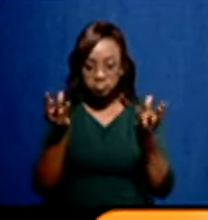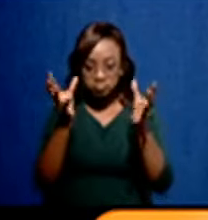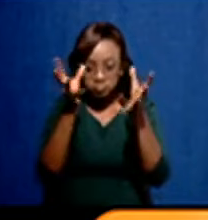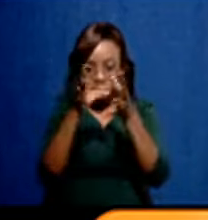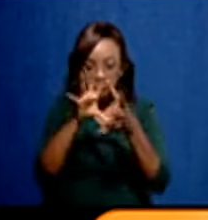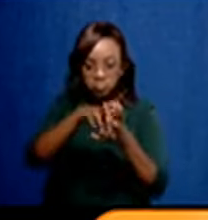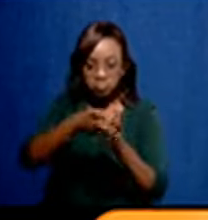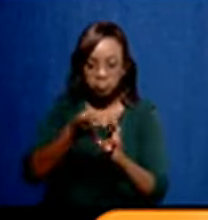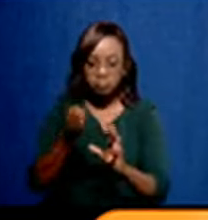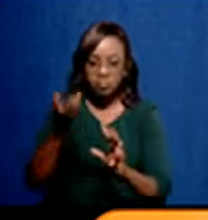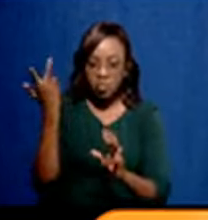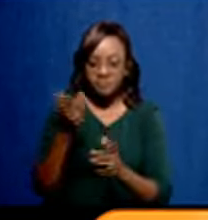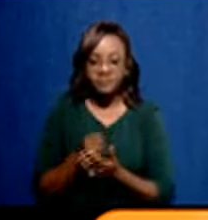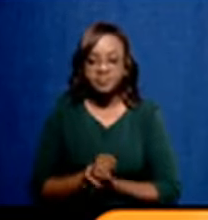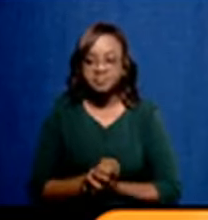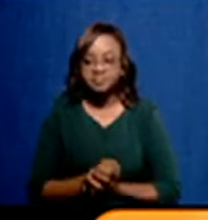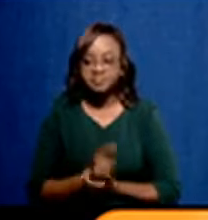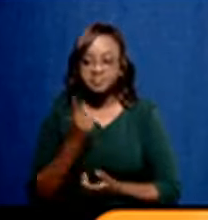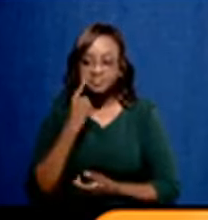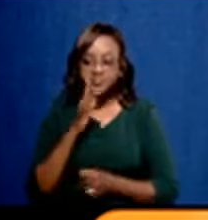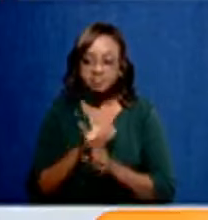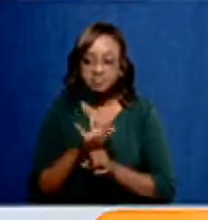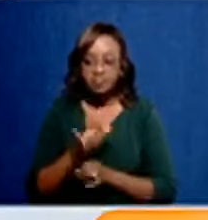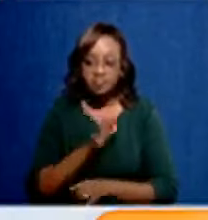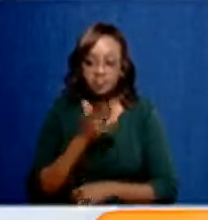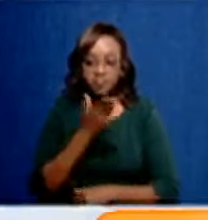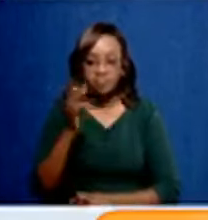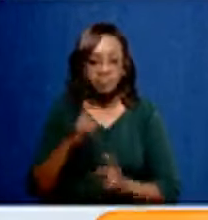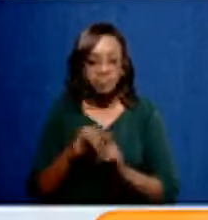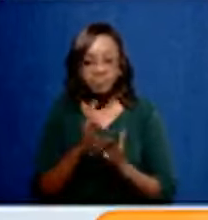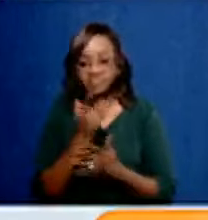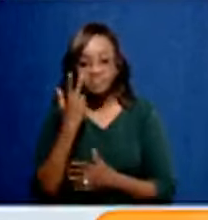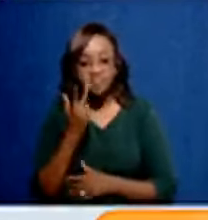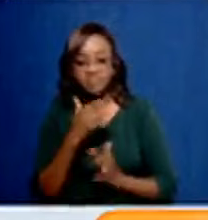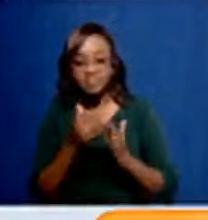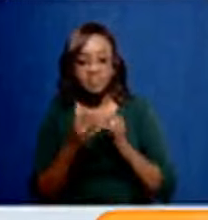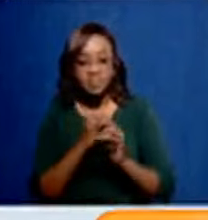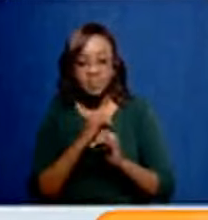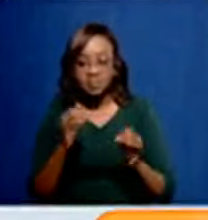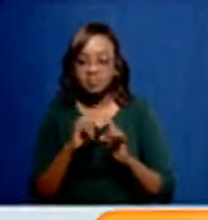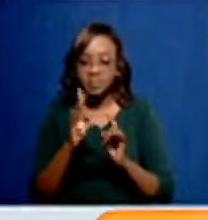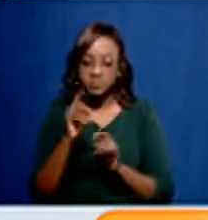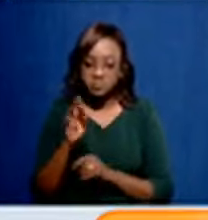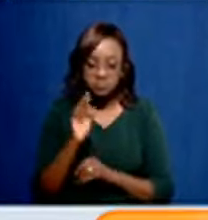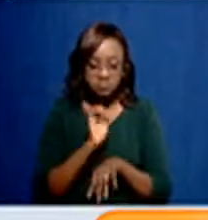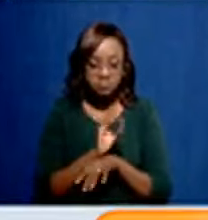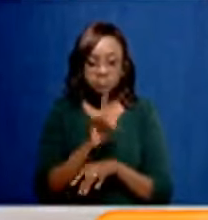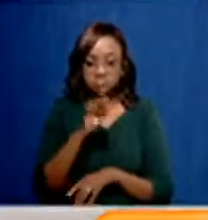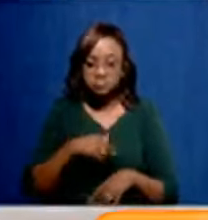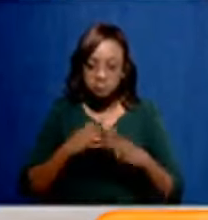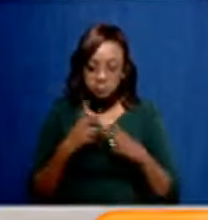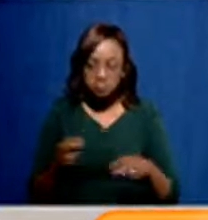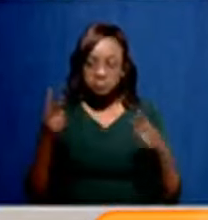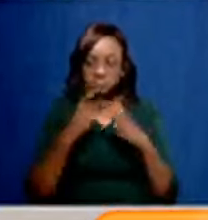imeonekana kwamba wanawake wengi wana tatizo hili japo wengine hawaonyeshi dalili, madaktari wanashauri mtu kufanyiwa vipimo